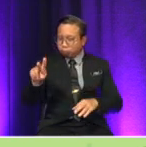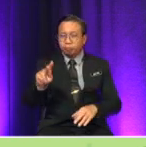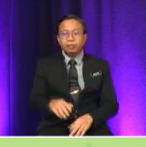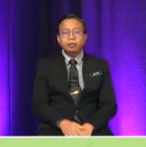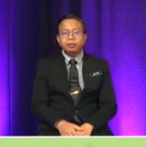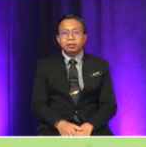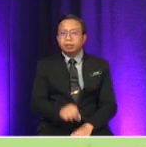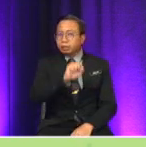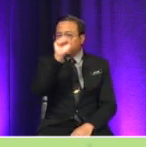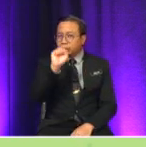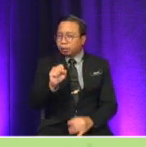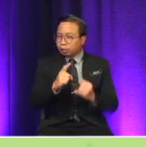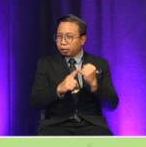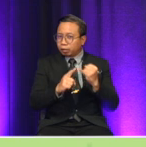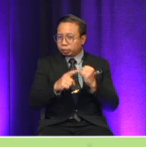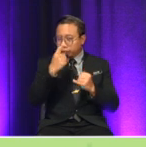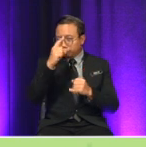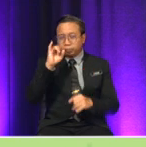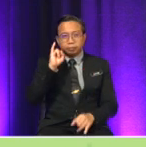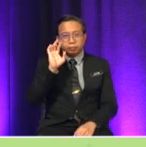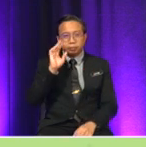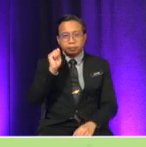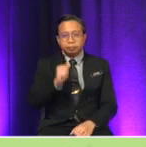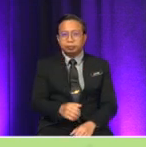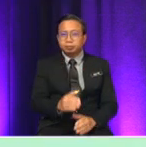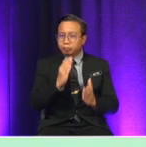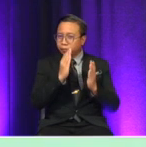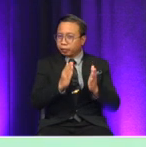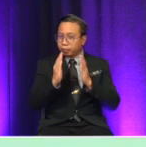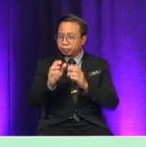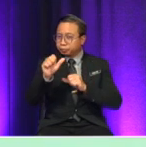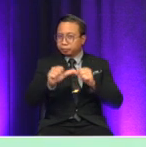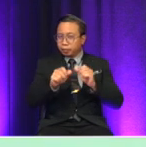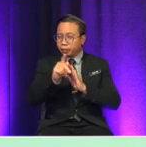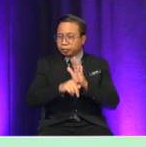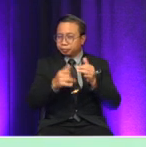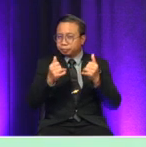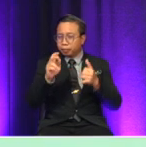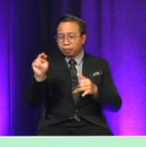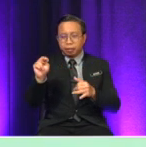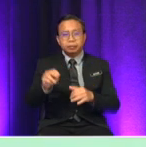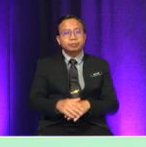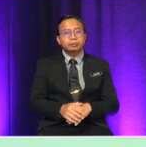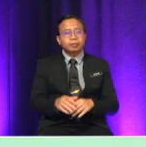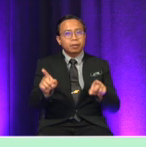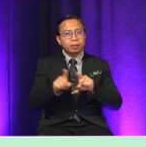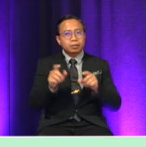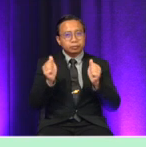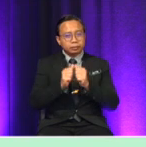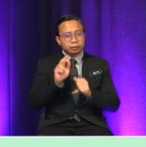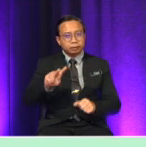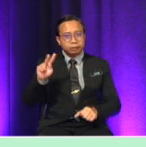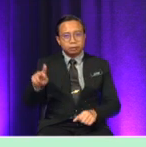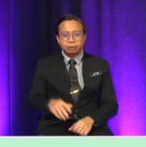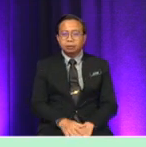baik. Soalan yang terakhir untuk Ira pada hari ini, rancangkan aktiviti permainan perkusi itu bersama dengan kanak-kanak.